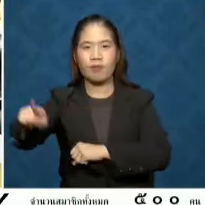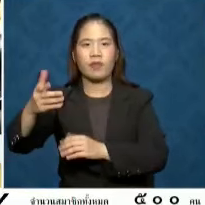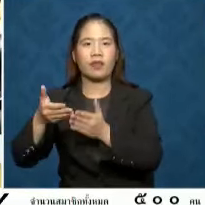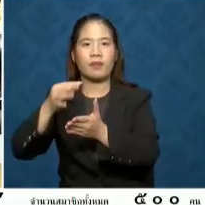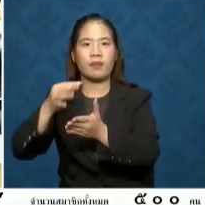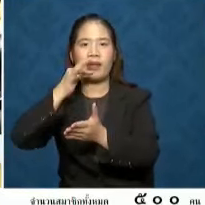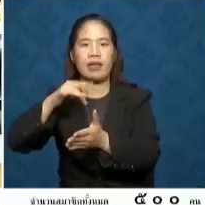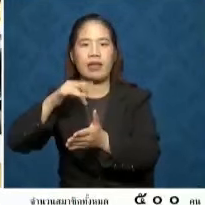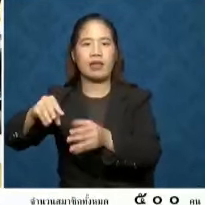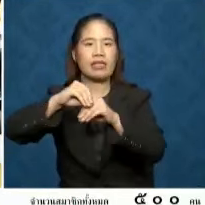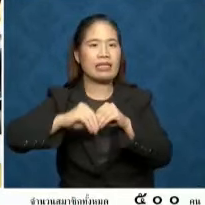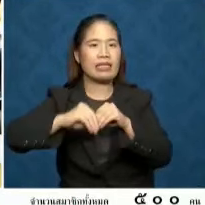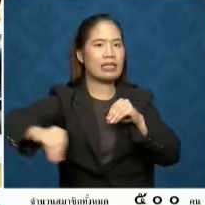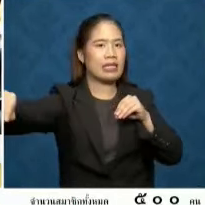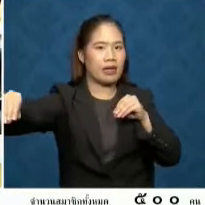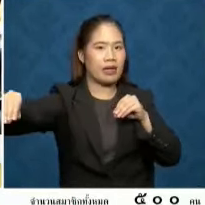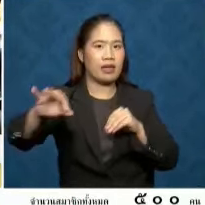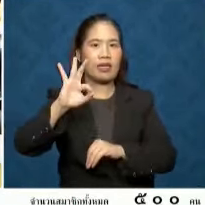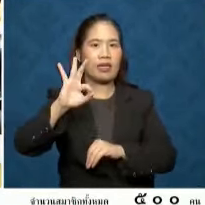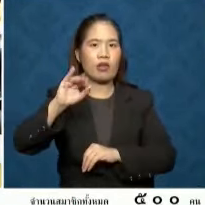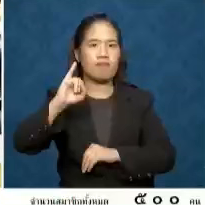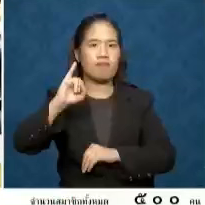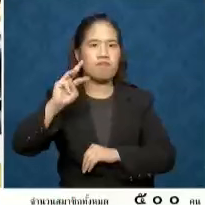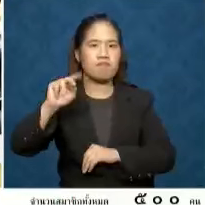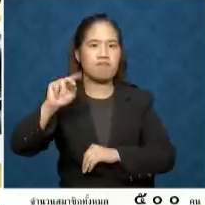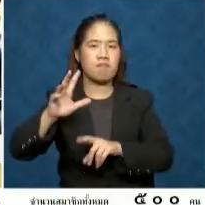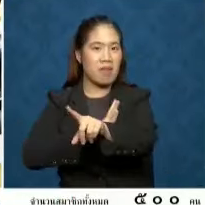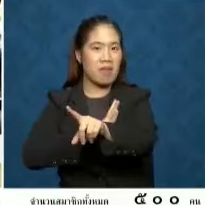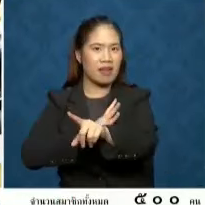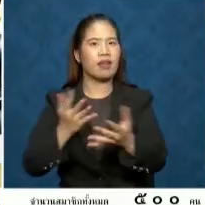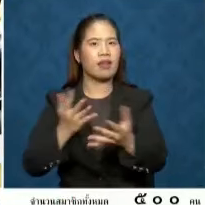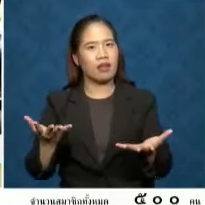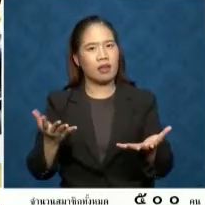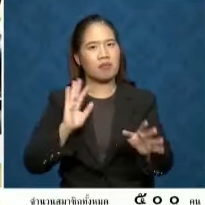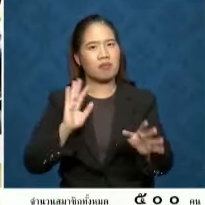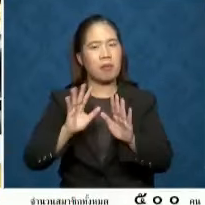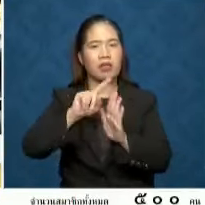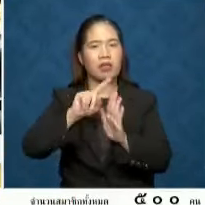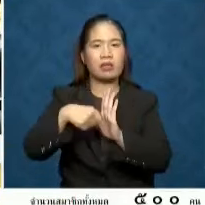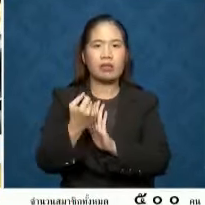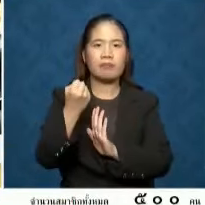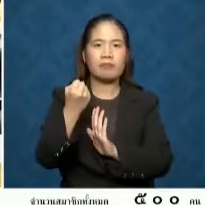หีบที่มันไกลออกไป90ไมล์ทะเลไม่รู้กี่12 13ชั่วโมง